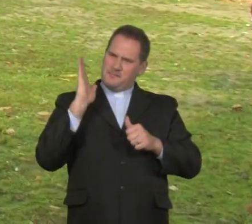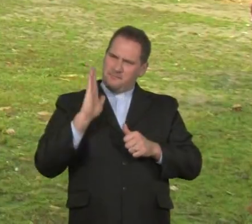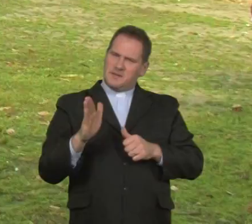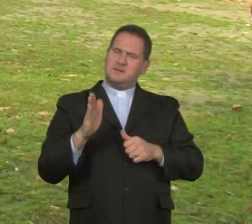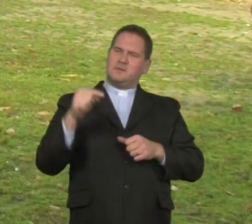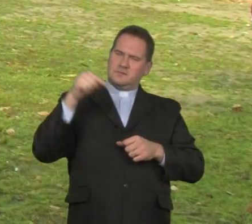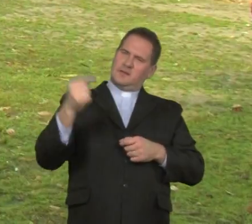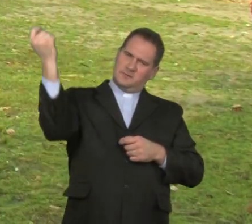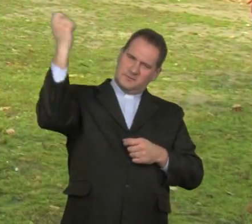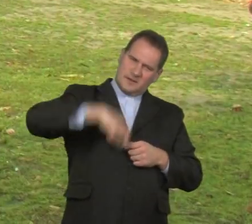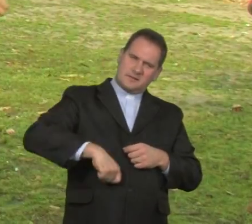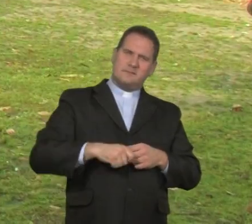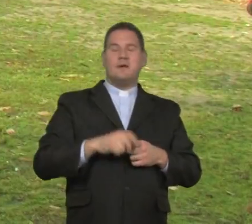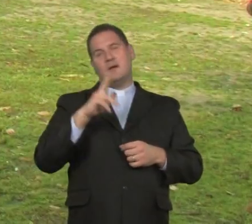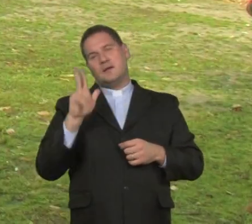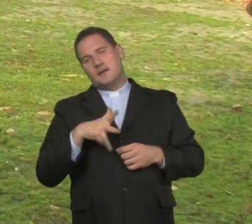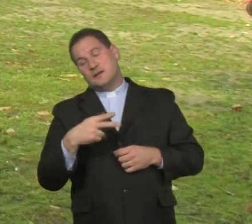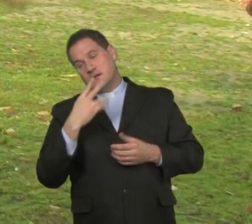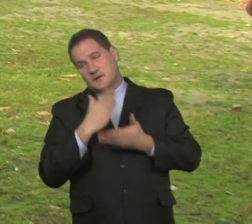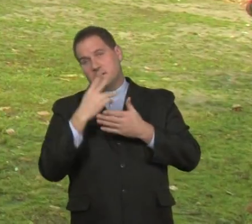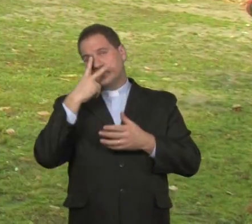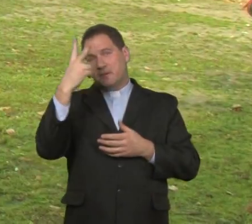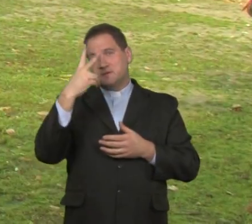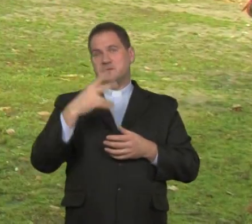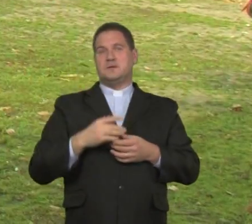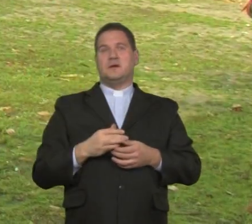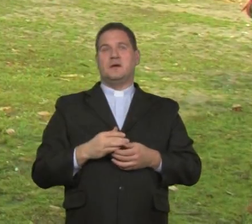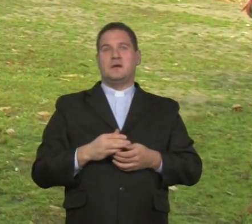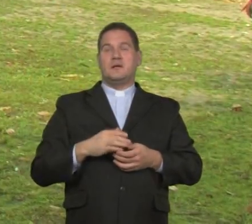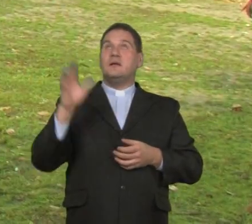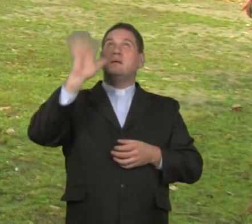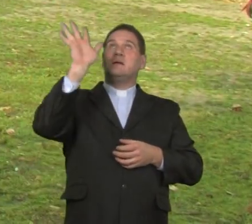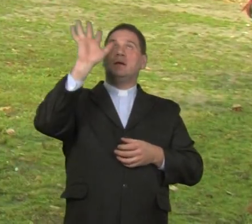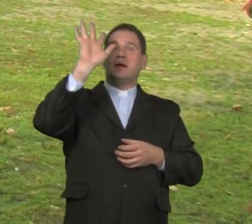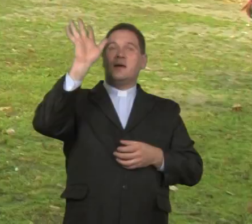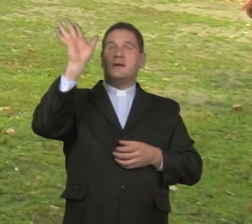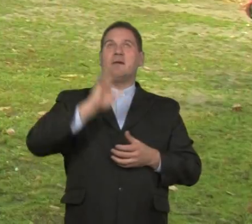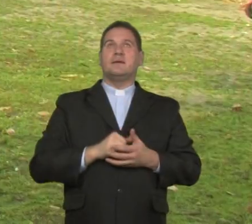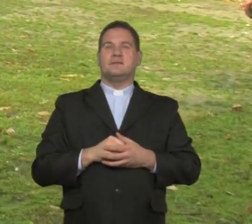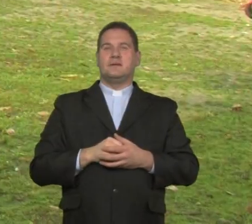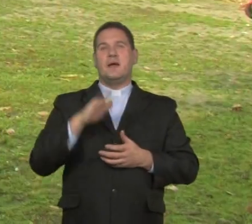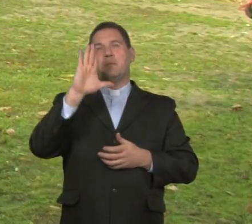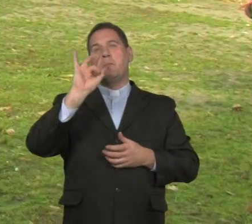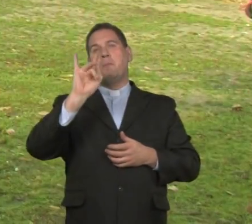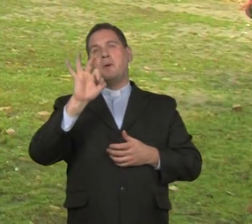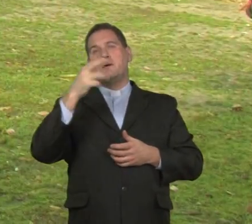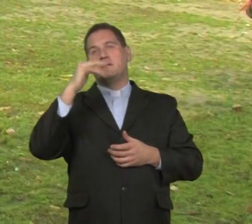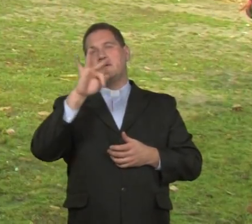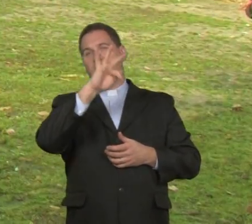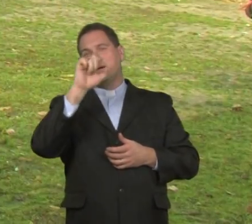I nasz Bonifacy odleciał, ale będzie nas tutaj odwiedzał. I chcę wam powiedzieć, że kiedy tylko zobaczycie